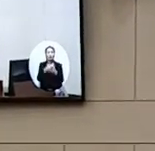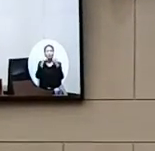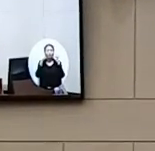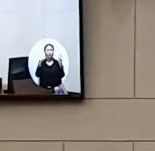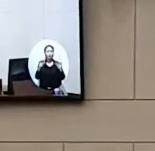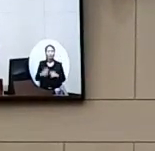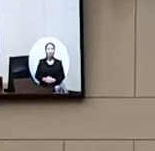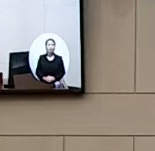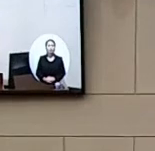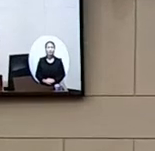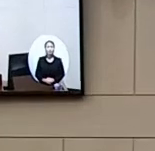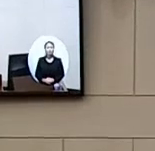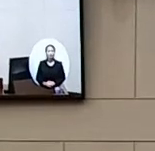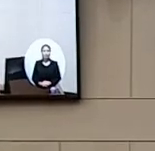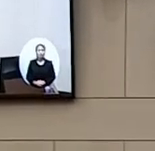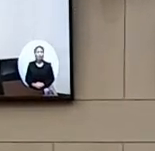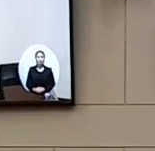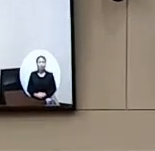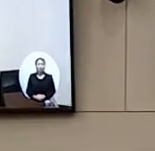선포합니다.